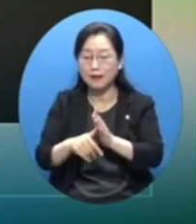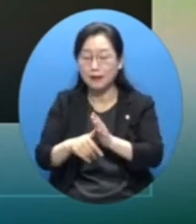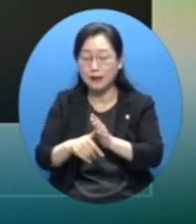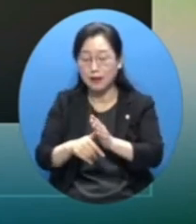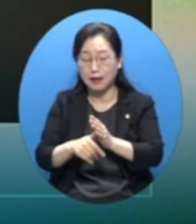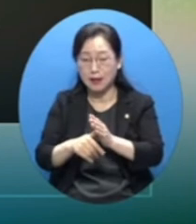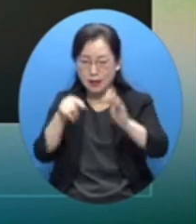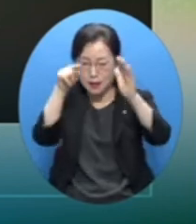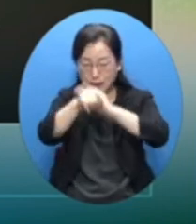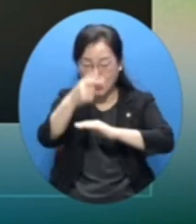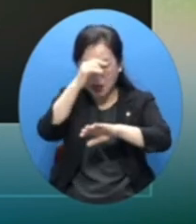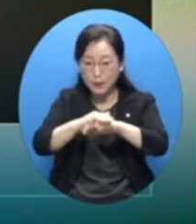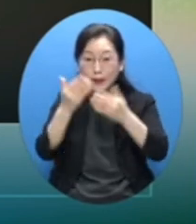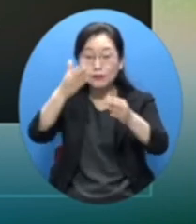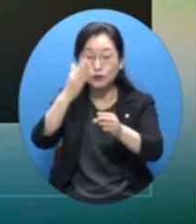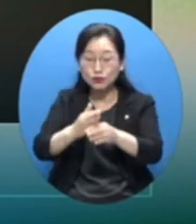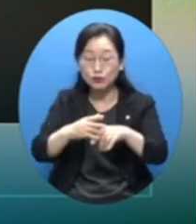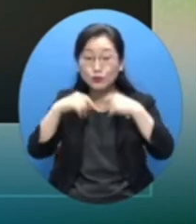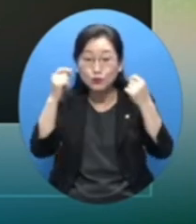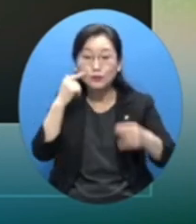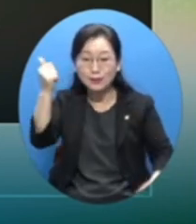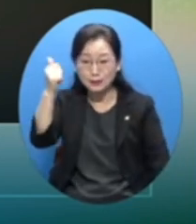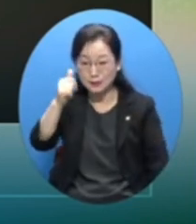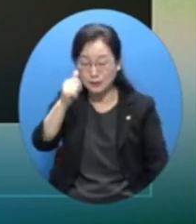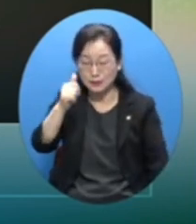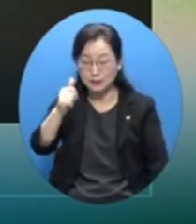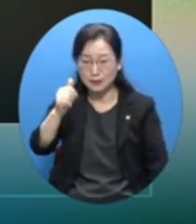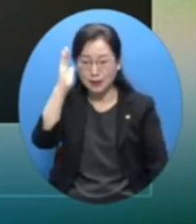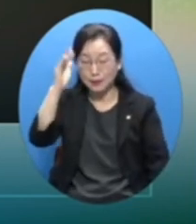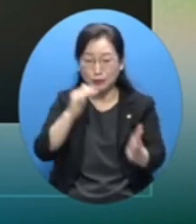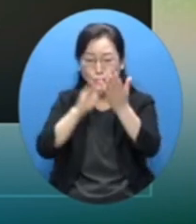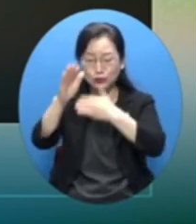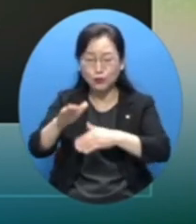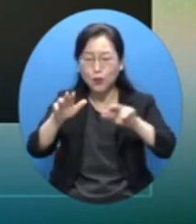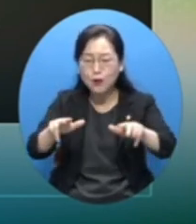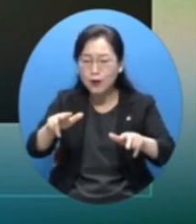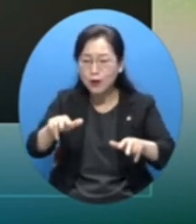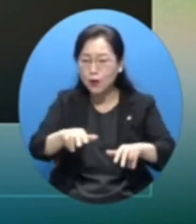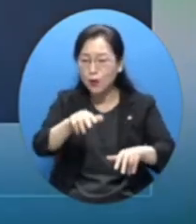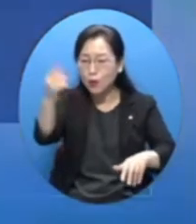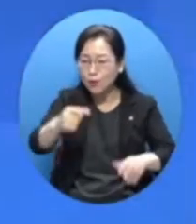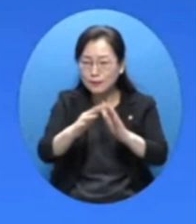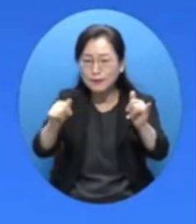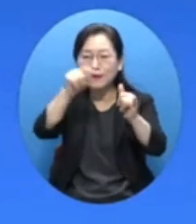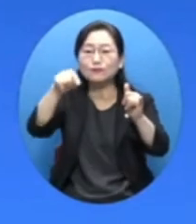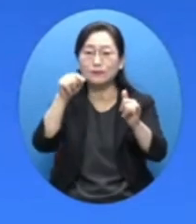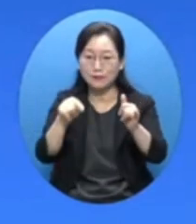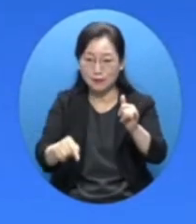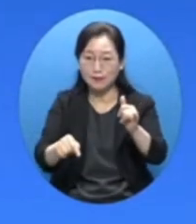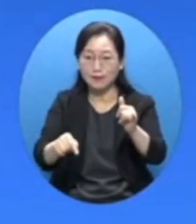와서 예배를 드리고 있는데 종목사님이 신유 기도 끝나고 오늘 여기 온 사람 가운데